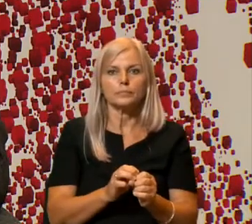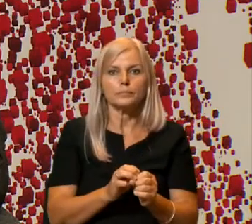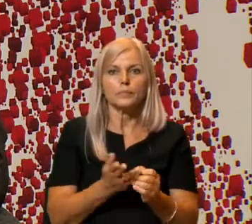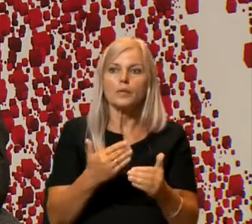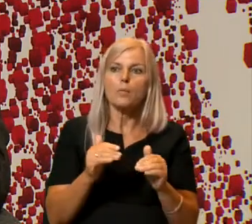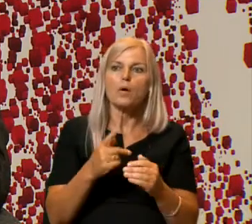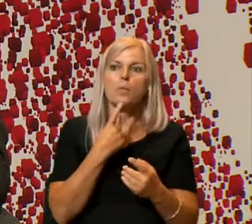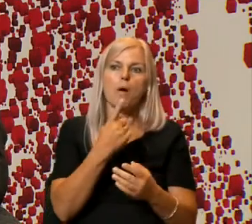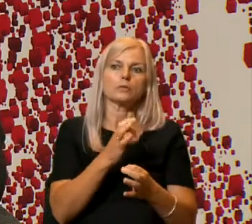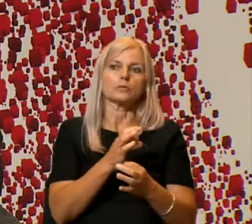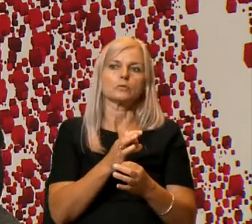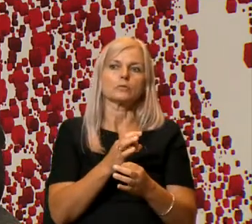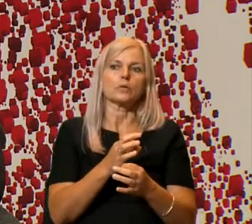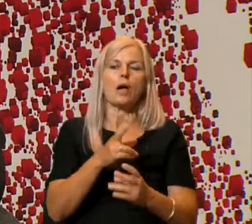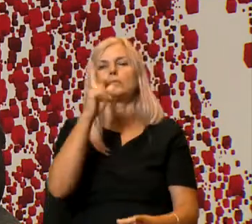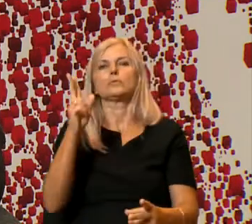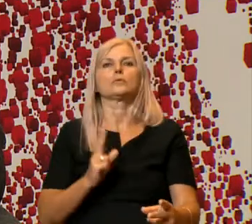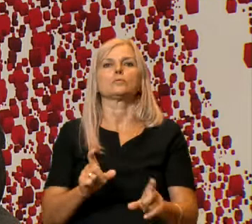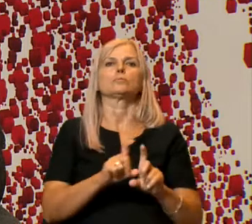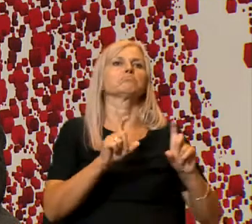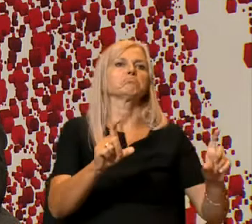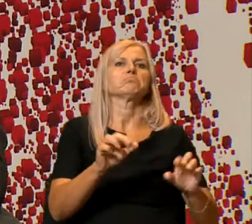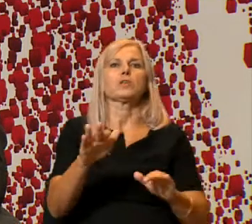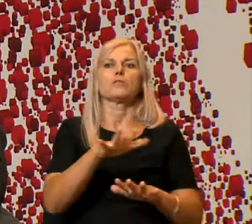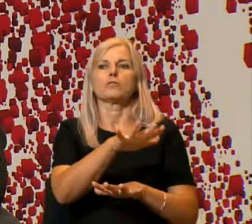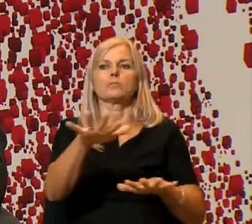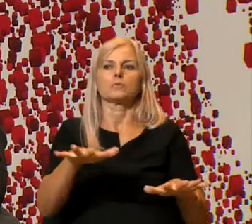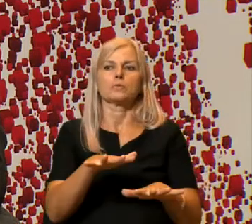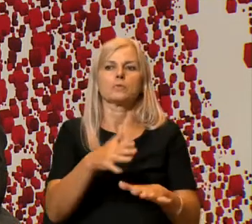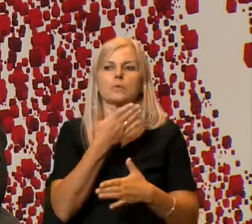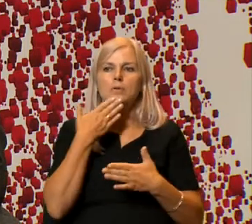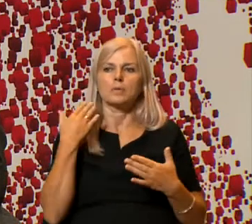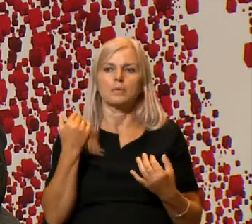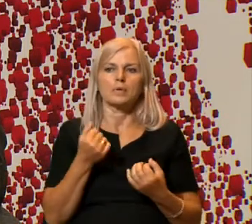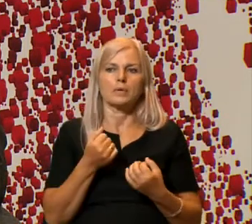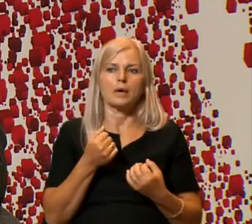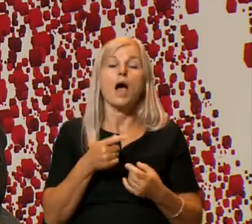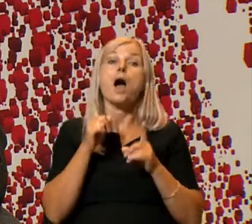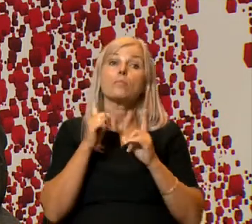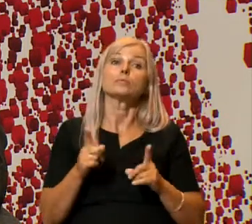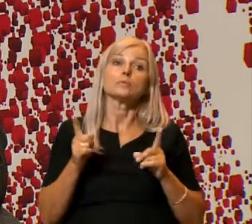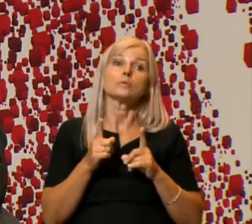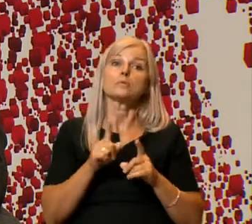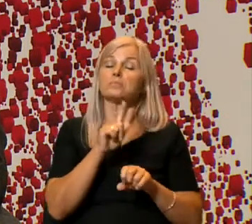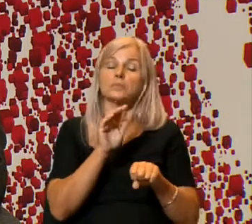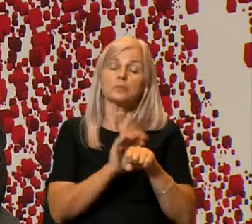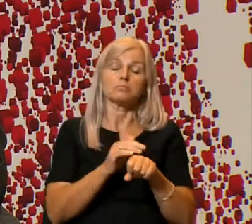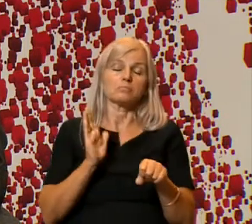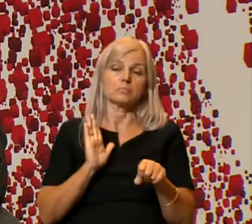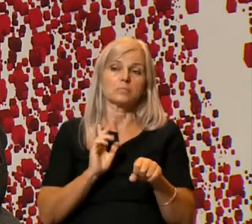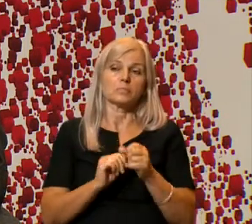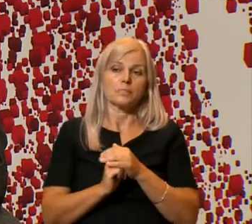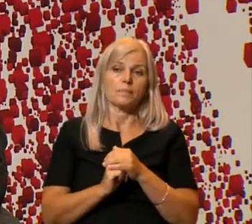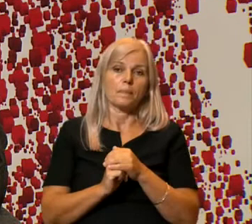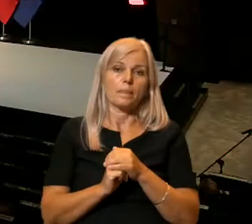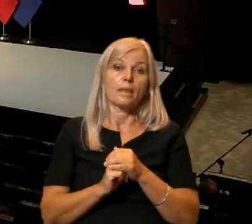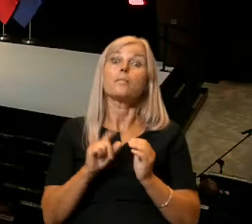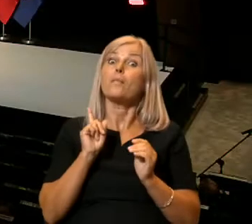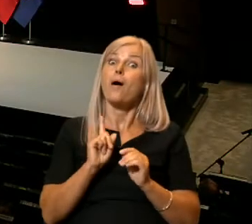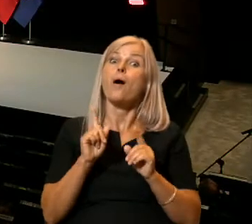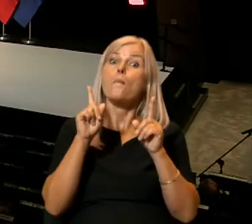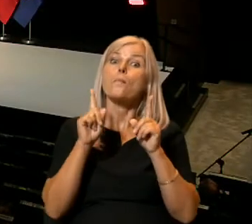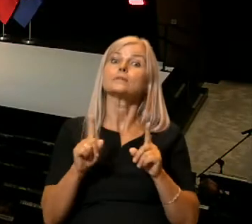mogę powiedzieć, że jakaś instytucja zdecydowanie tworzy taką przestrzeń. Nie mamy więcej czasu. Jeśli chodzi o muzykę, nie zgodzę się, ponieważ